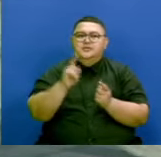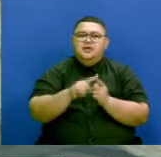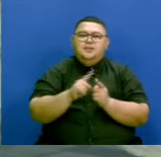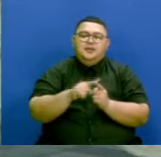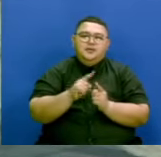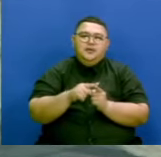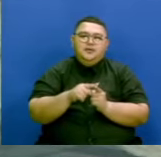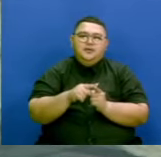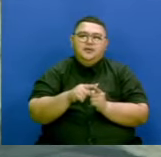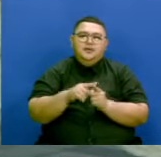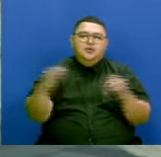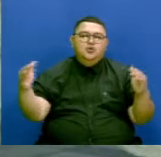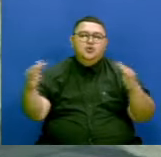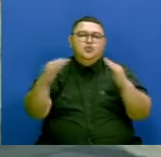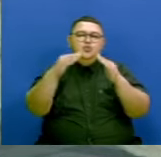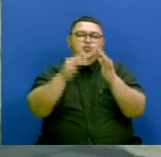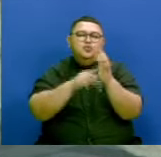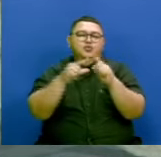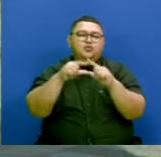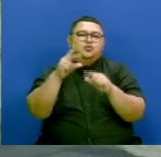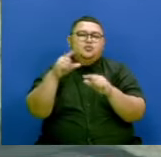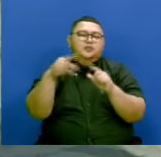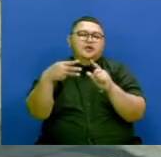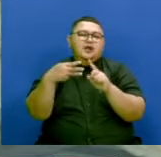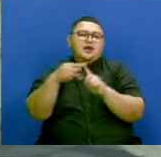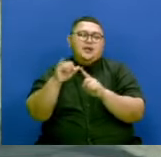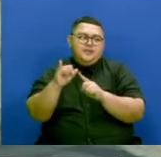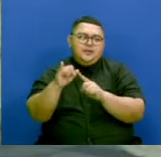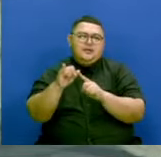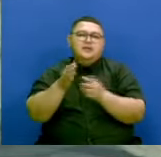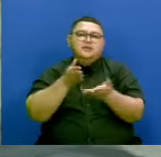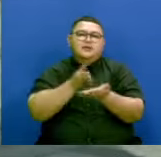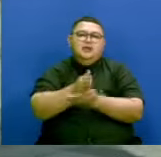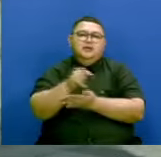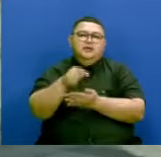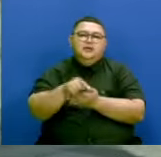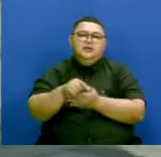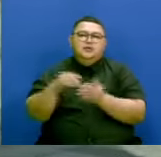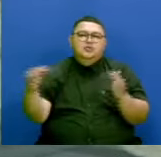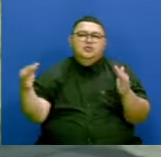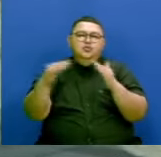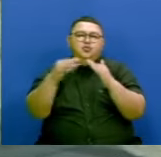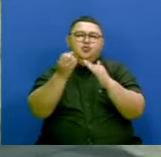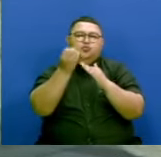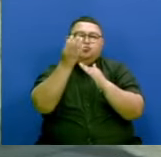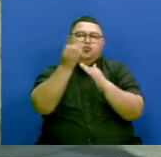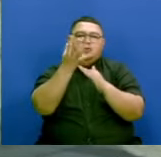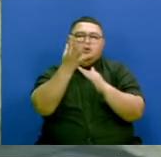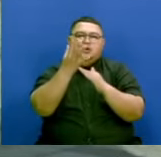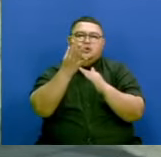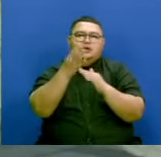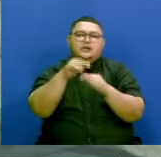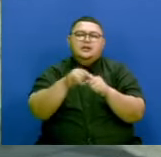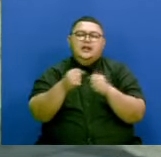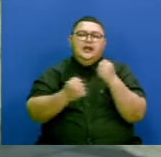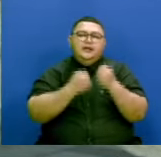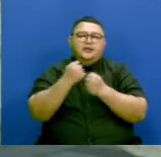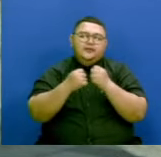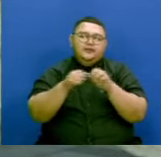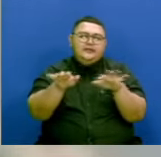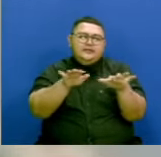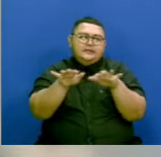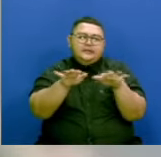pertama, Gunung Merapi di perbatasan Yogyakarta dan Jawa Tengah kembali meluncurkan guguran lava dan aktivitas